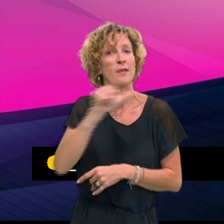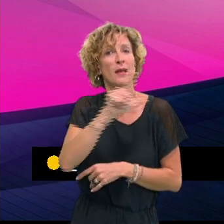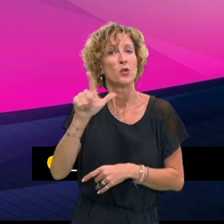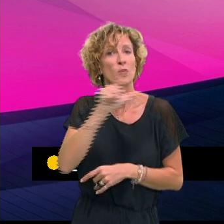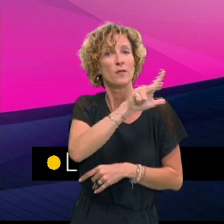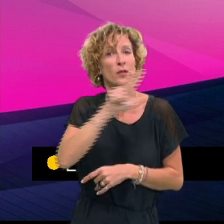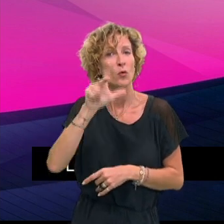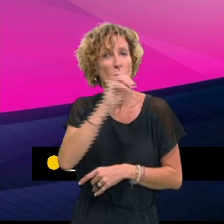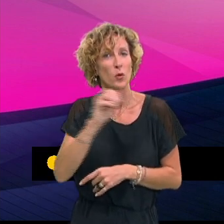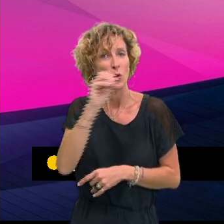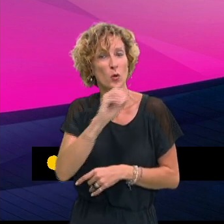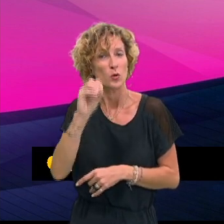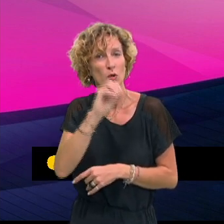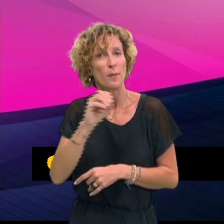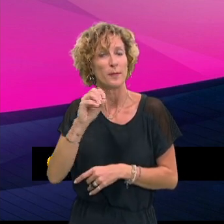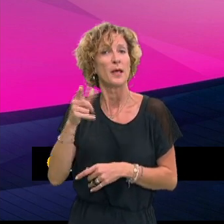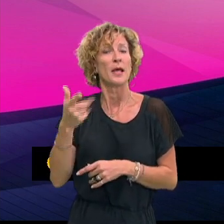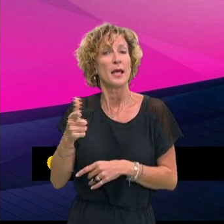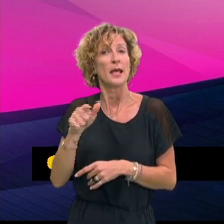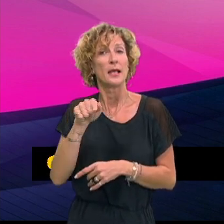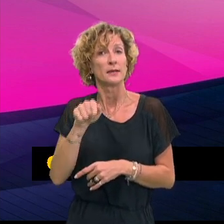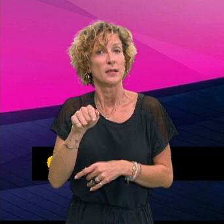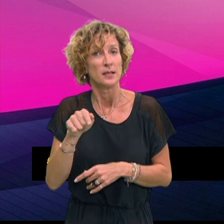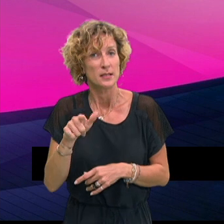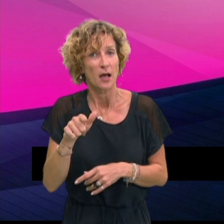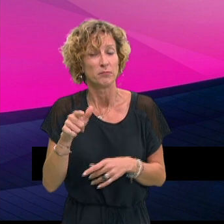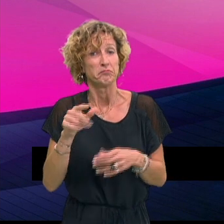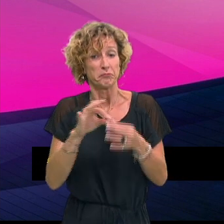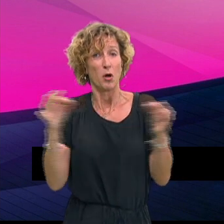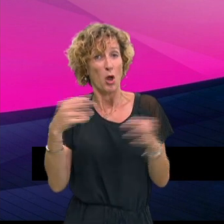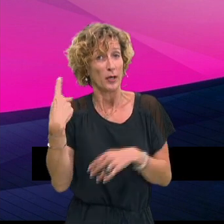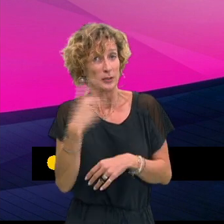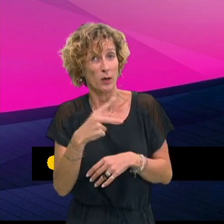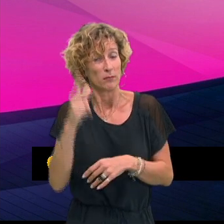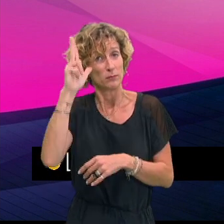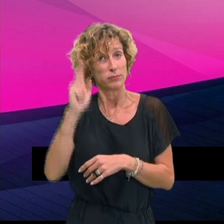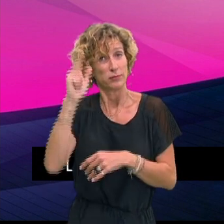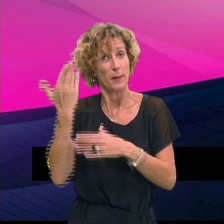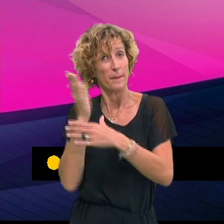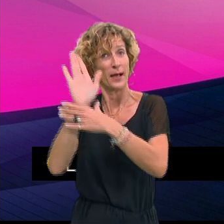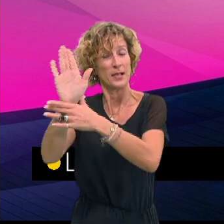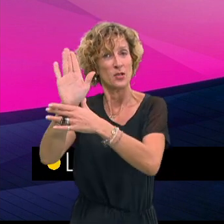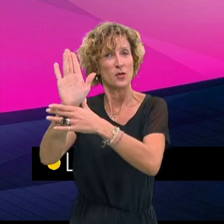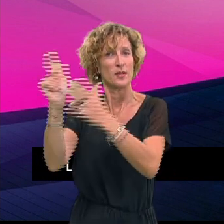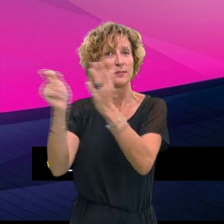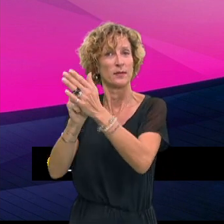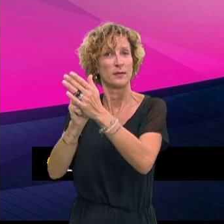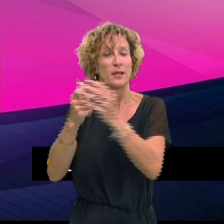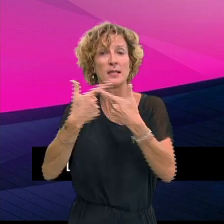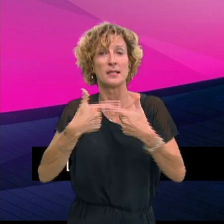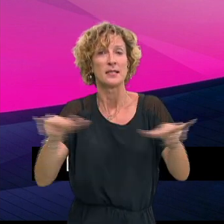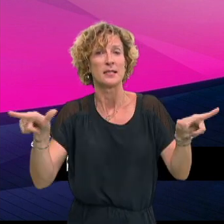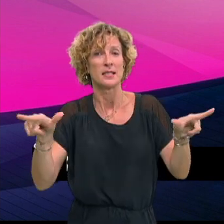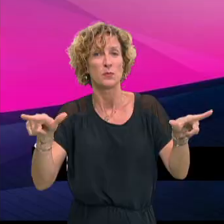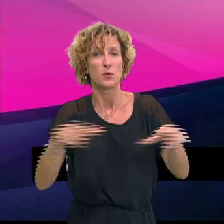et 23 octobre, ça se passe à Monteux. Et le webtoon Carter Brims, dont on a parlé, sera lancé à cette occasion, disponible sur la plateforme